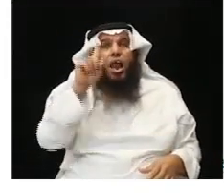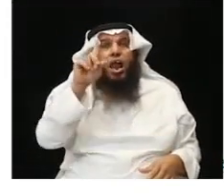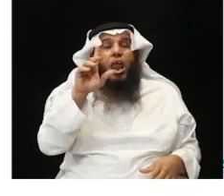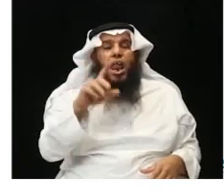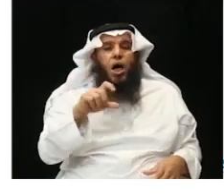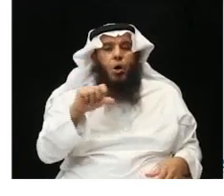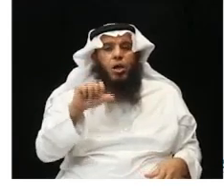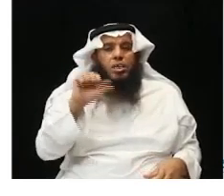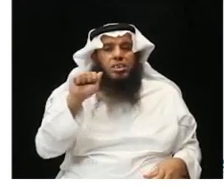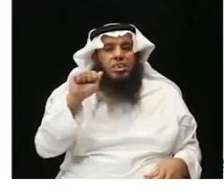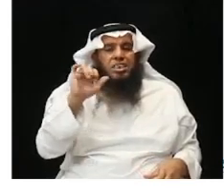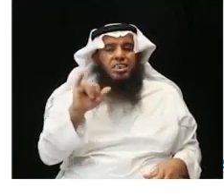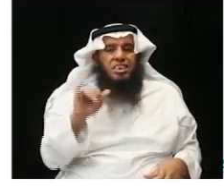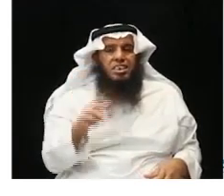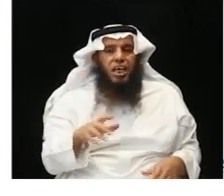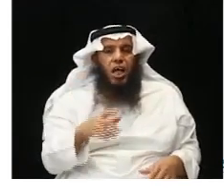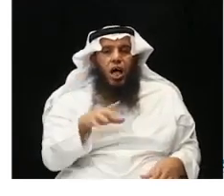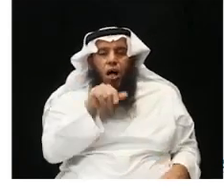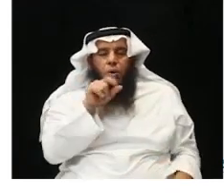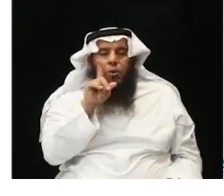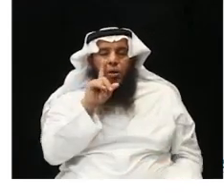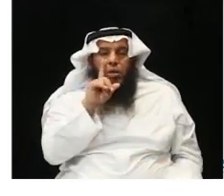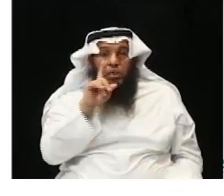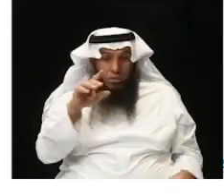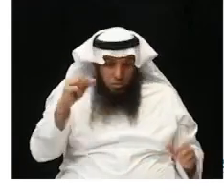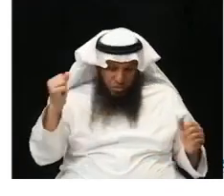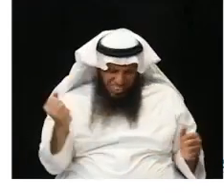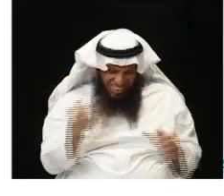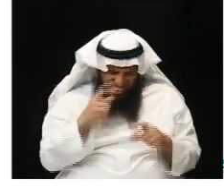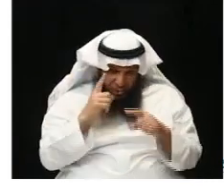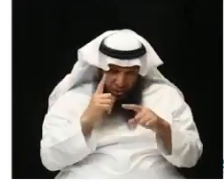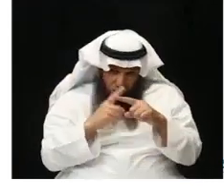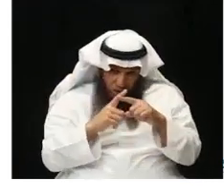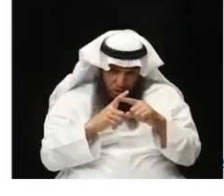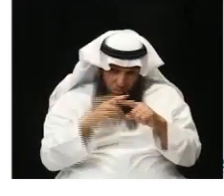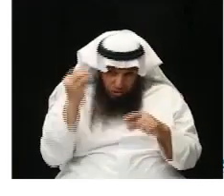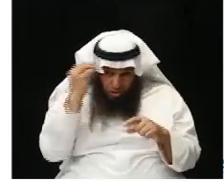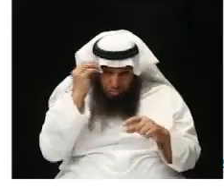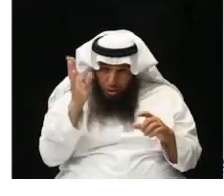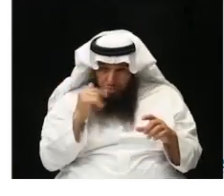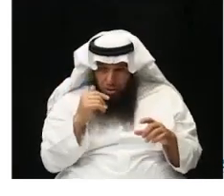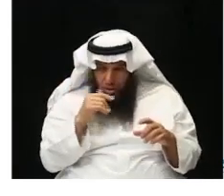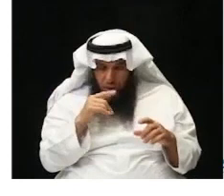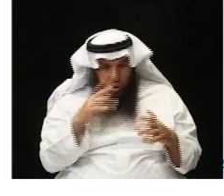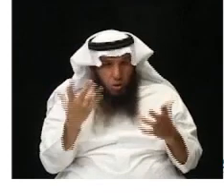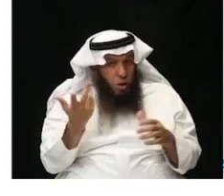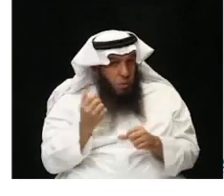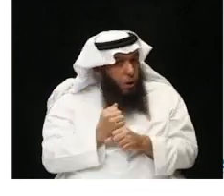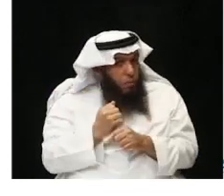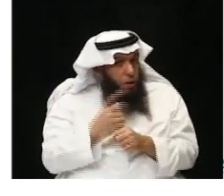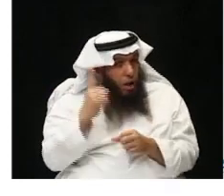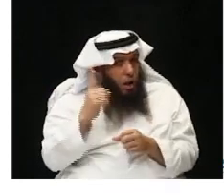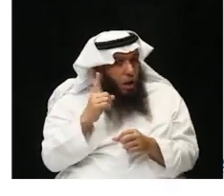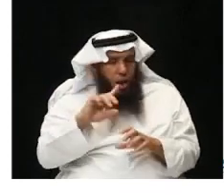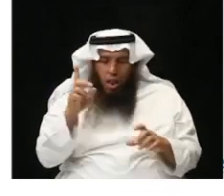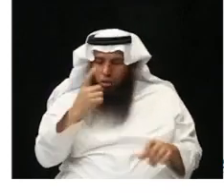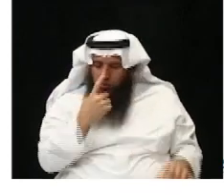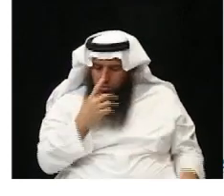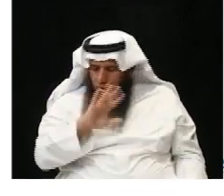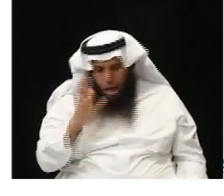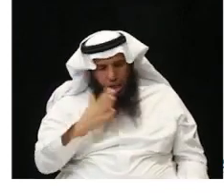وإن جاهداك لتشرك بي ما ليس لك به علم ماذا أعمل يا ربي فلا